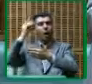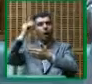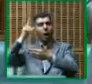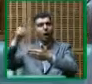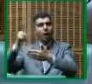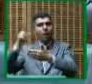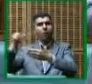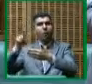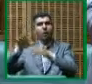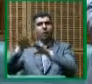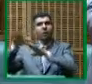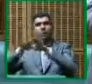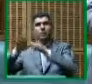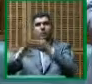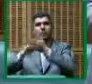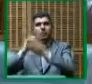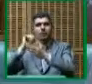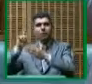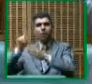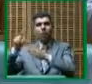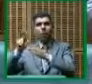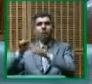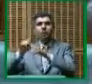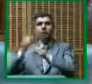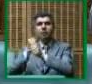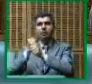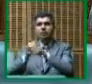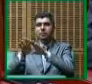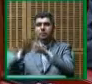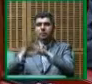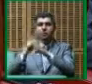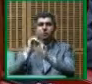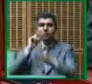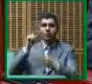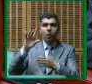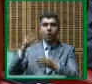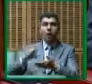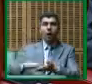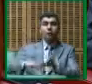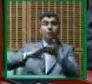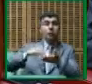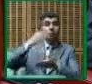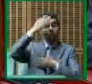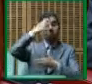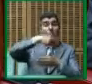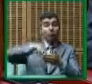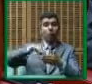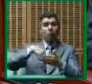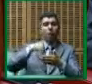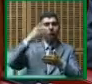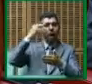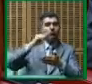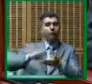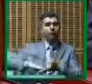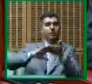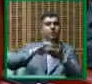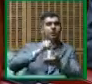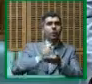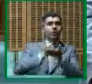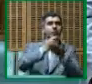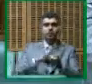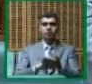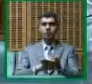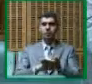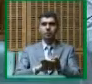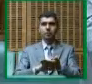حنا نشاطركم الرأي، لأنه كاين مصلحة وكاين حقيقة في بعض الحالات اللي تيكون يعني